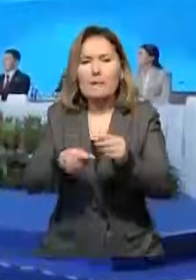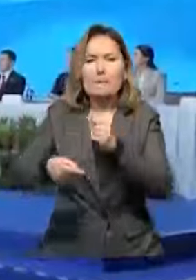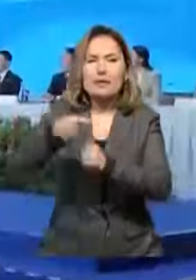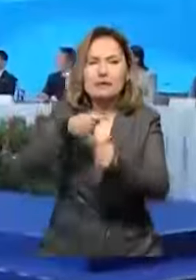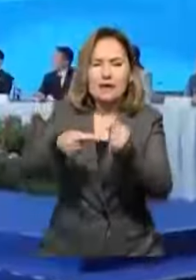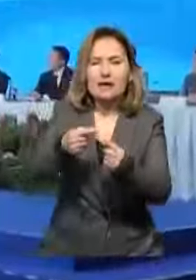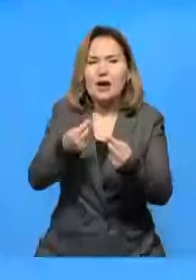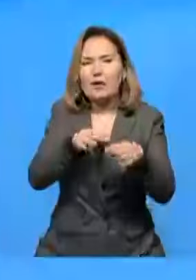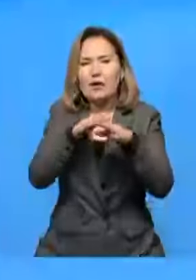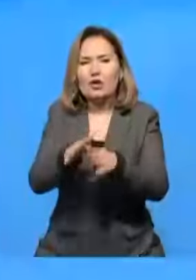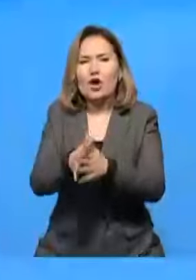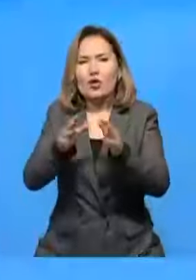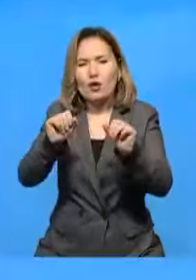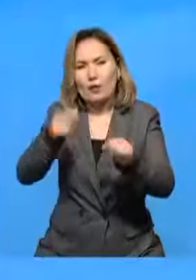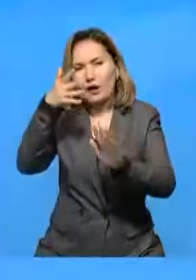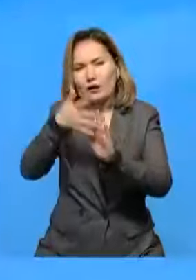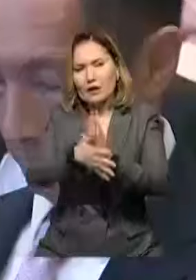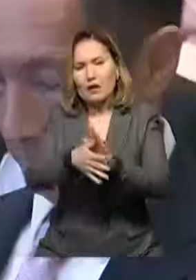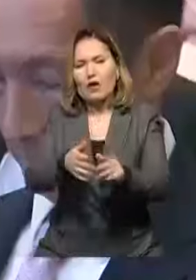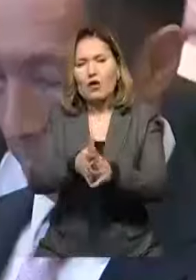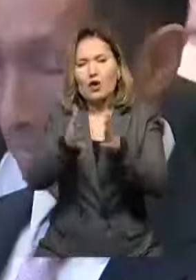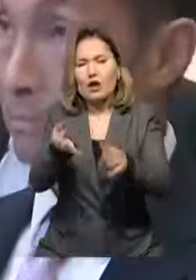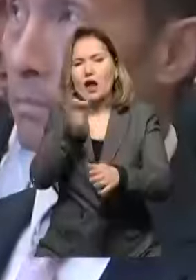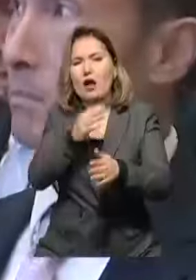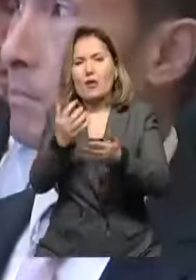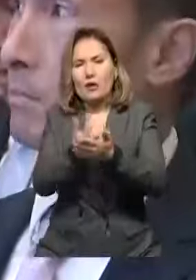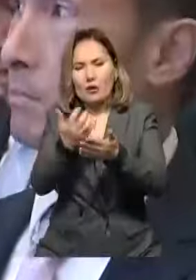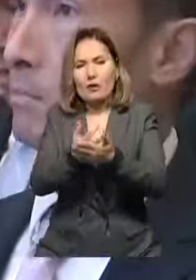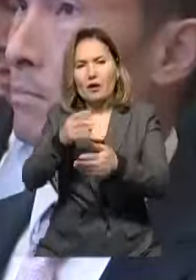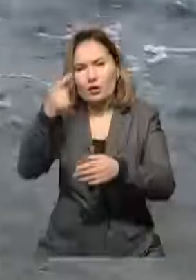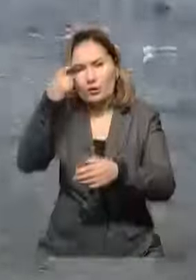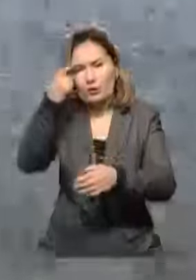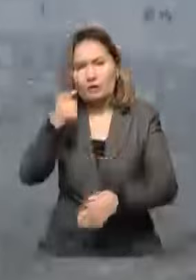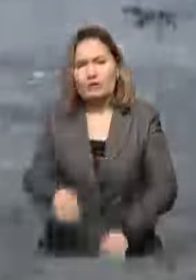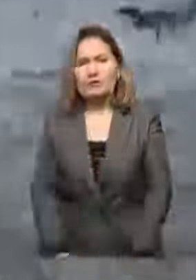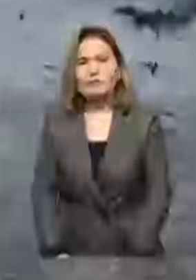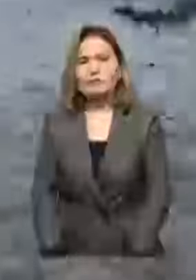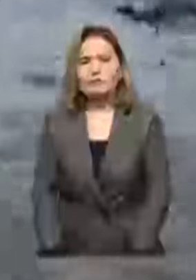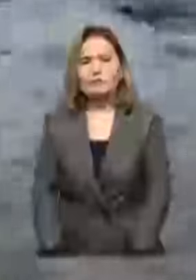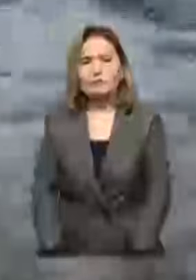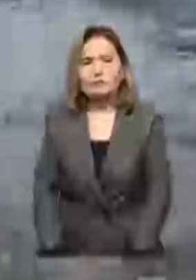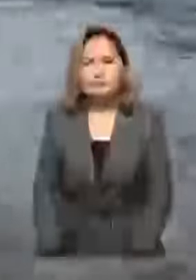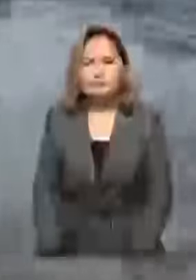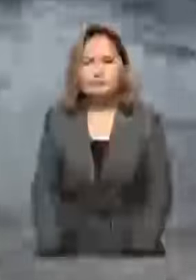пен инвестицияның мүмкіндіктерін зерттеп, айтарлықтай пайдаға кенеле алады деп санаймыз.